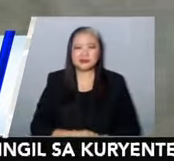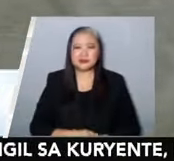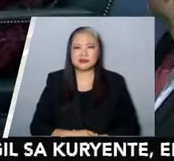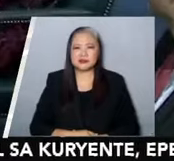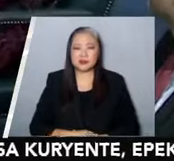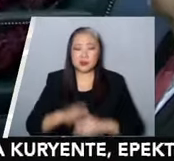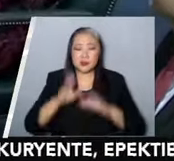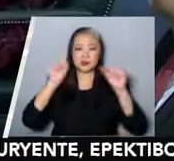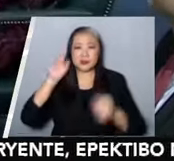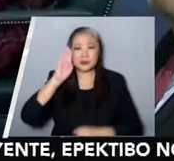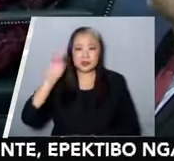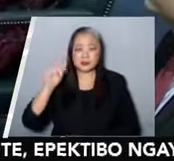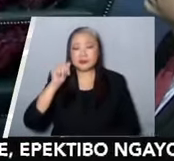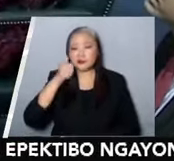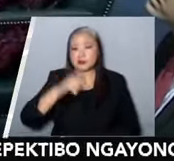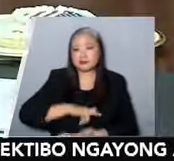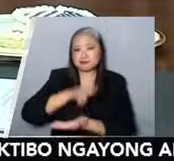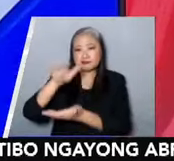Amerika.